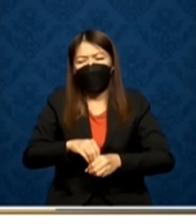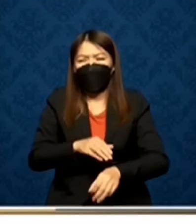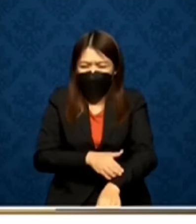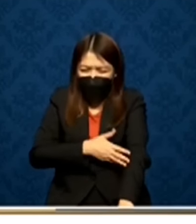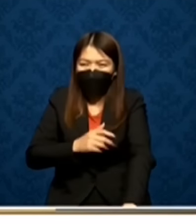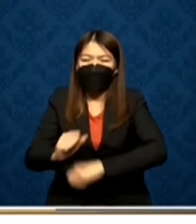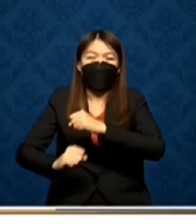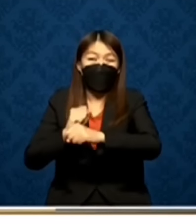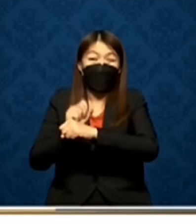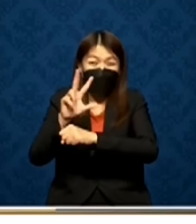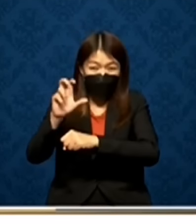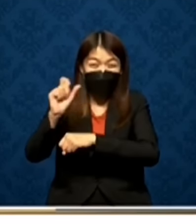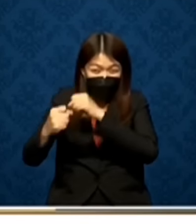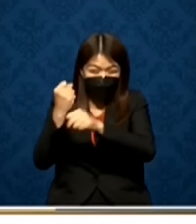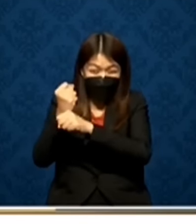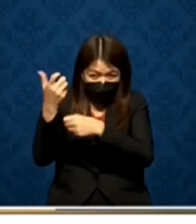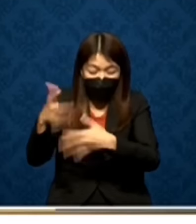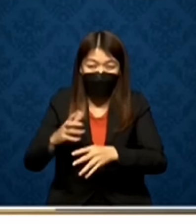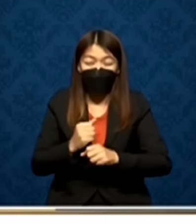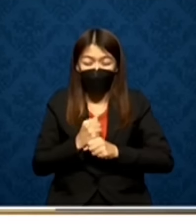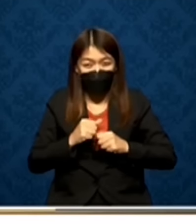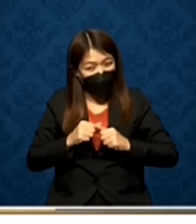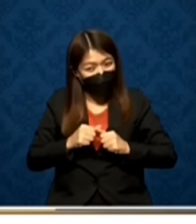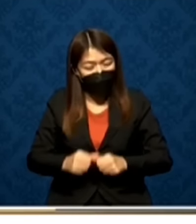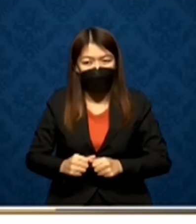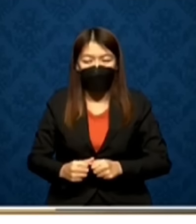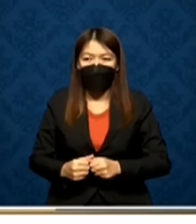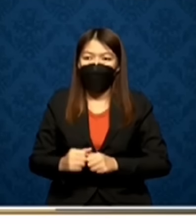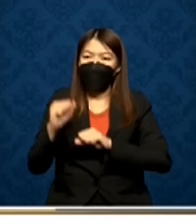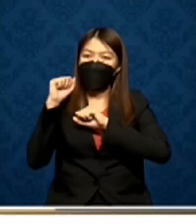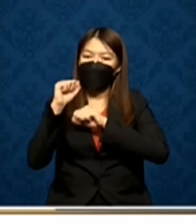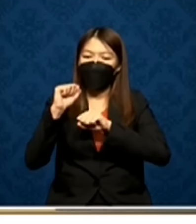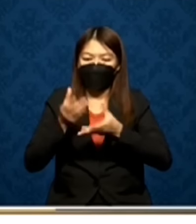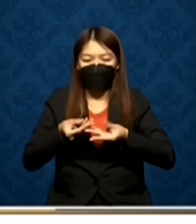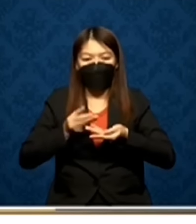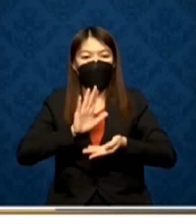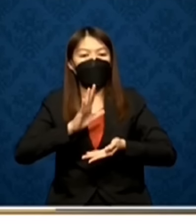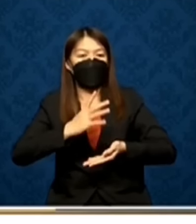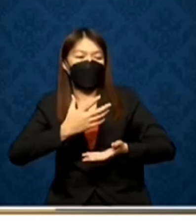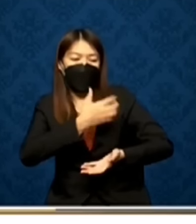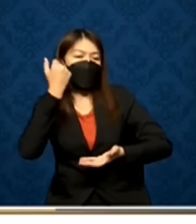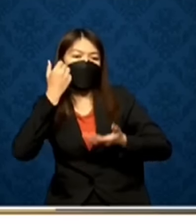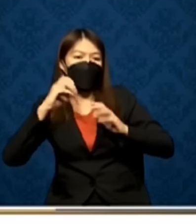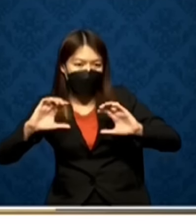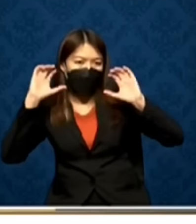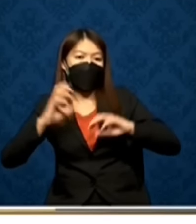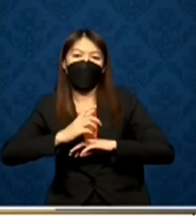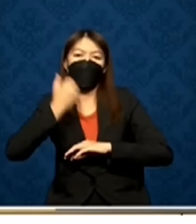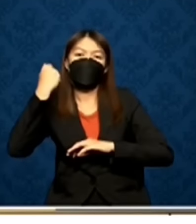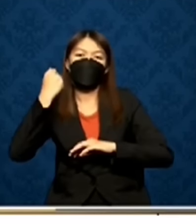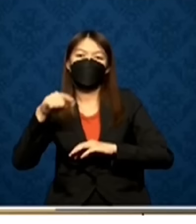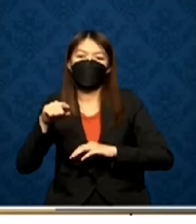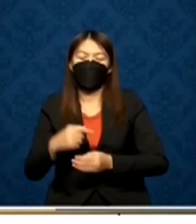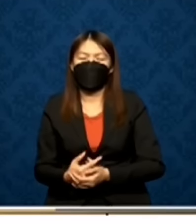ปี300ปีก็ถูกประกาศทับไปหมดนี่คือทำไมท่าน